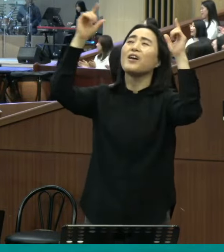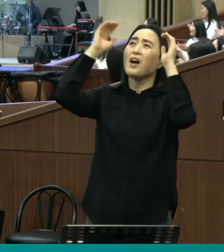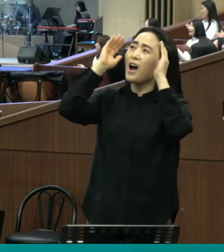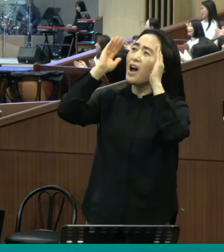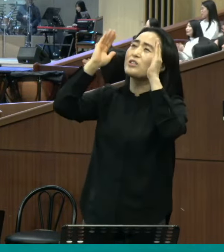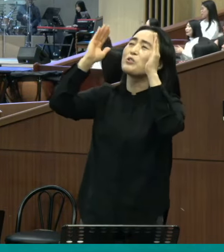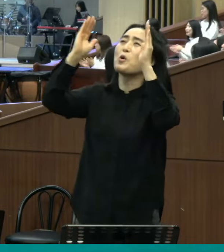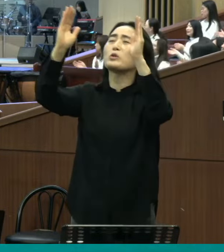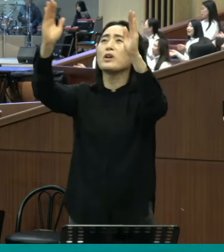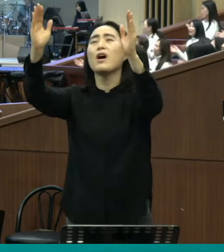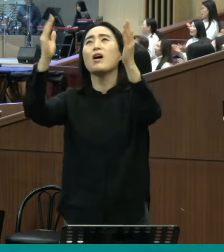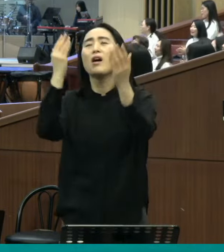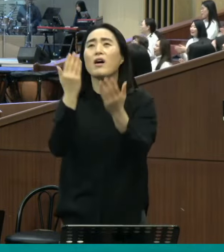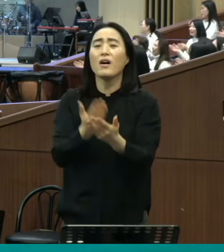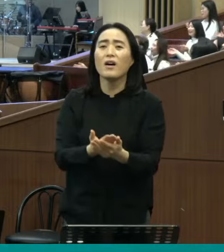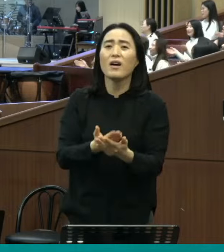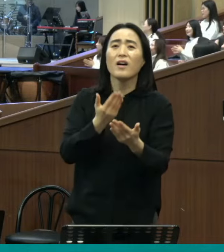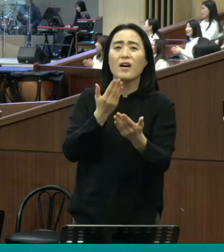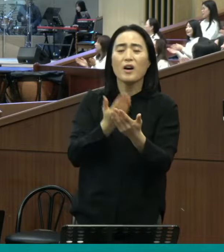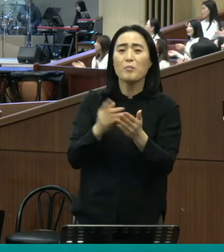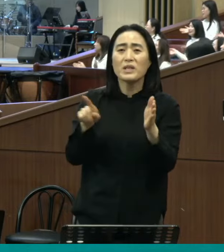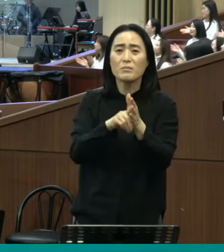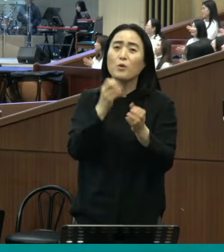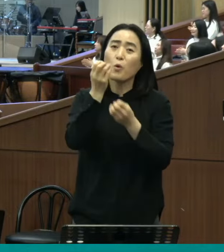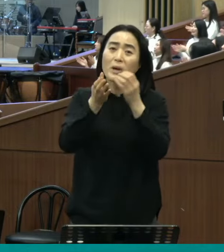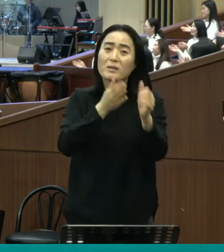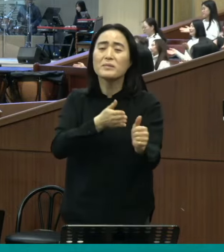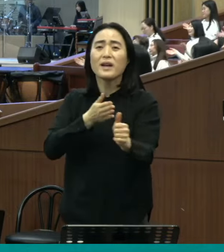우리 믿음으로 고백할까요?